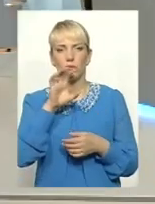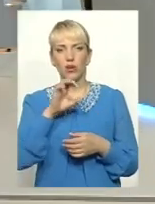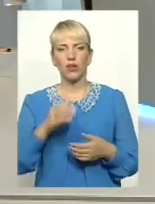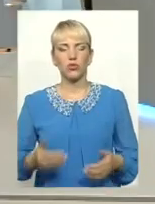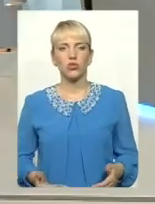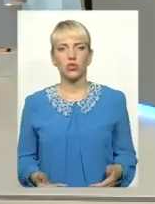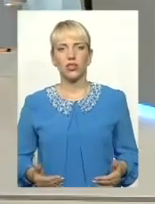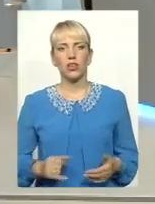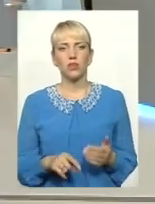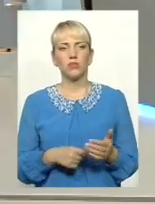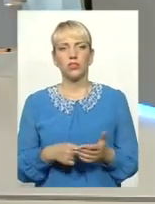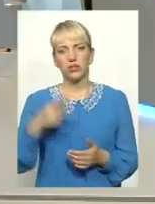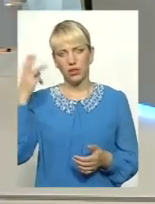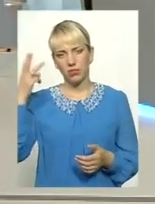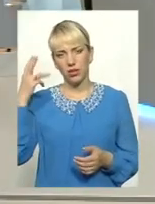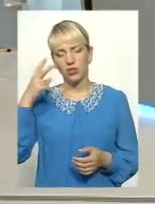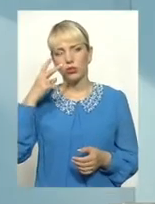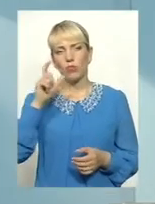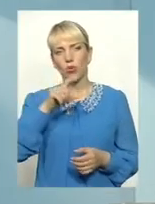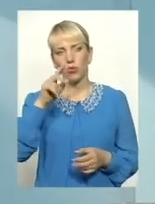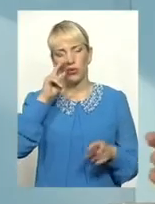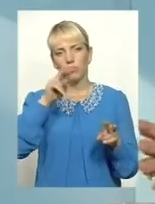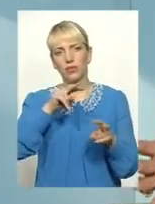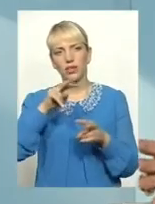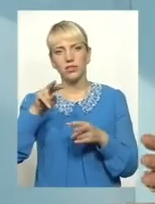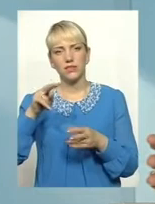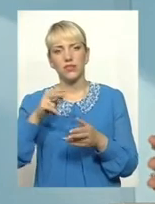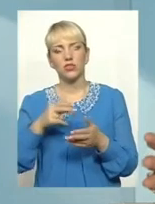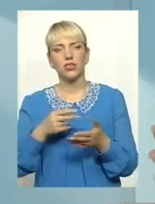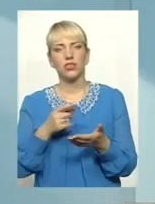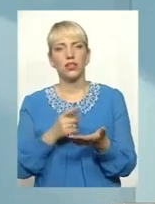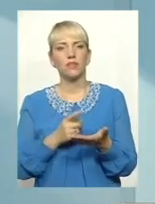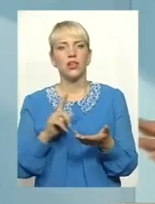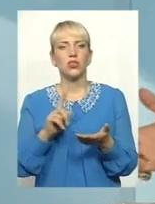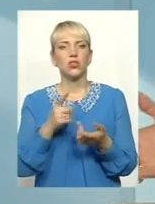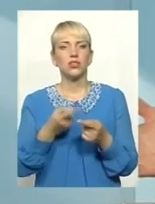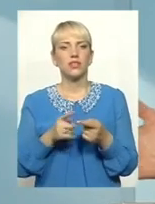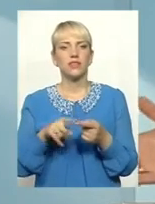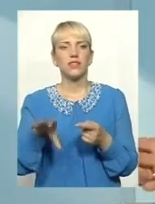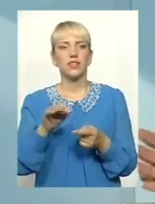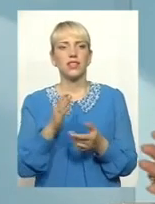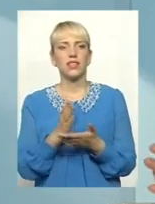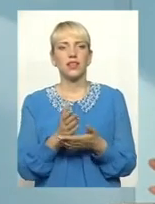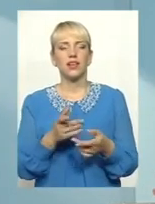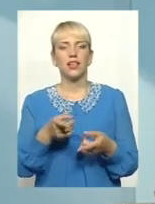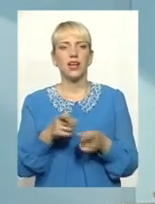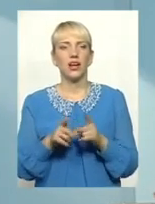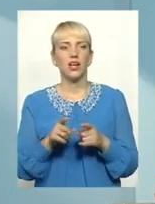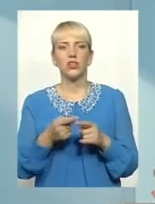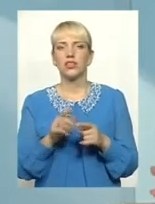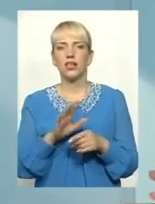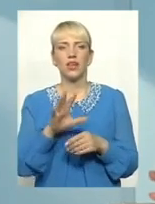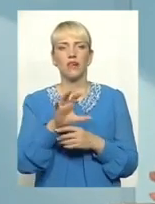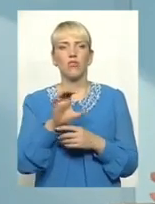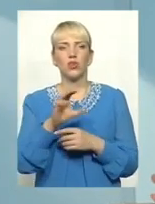Хмельницькому», то вони пересвідчаться, що це все є реально. І це не якийсь фотошоп або ще щось.